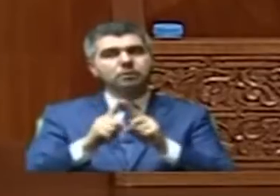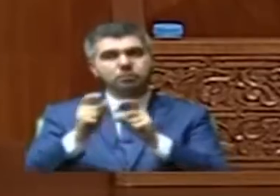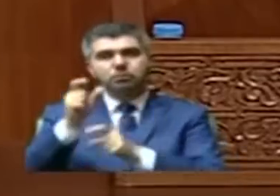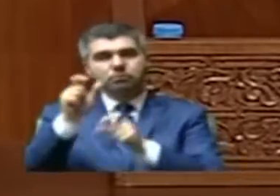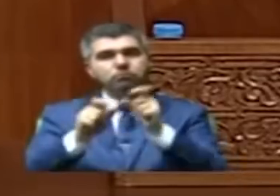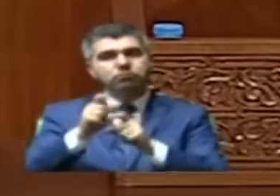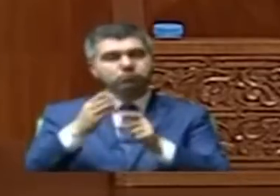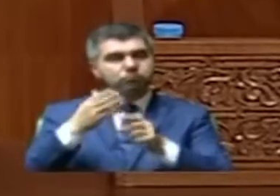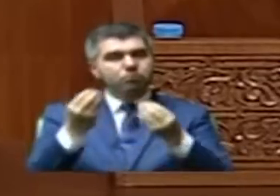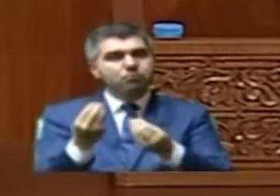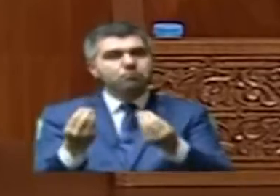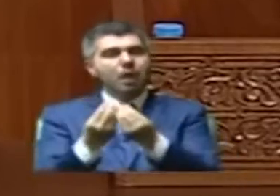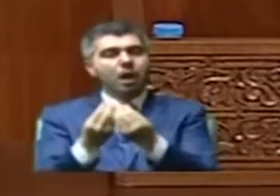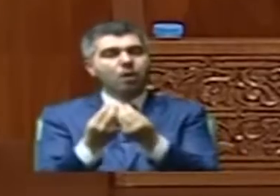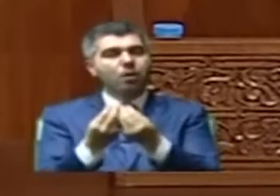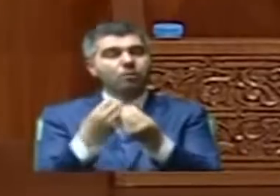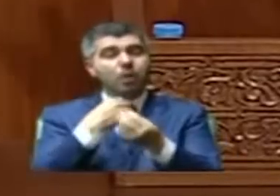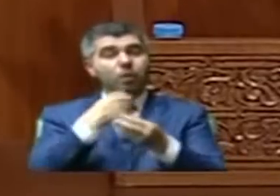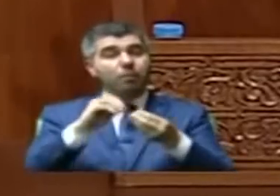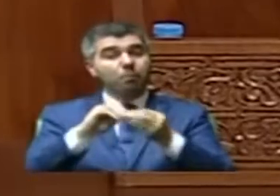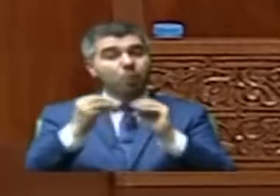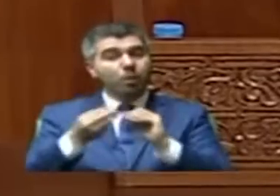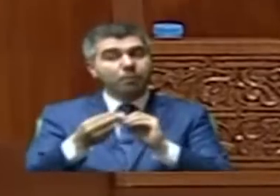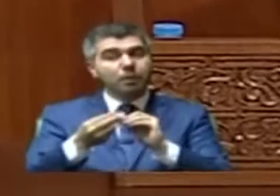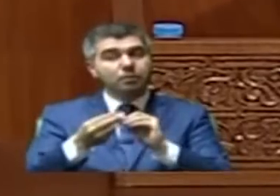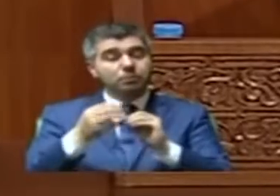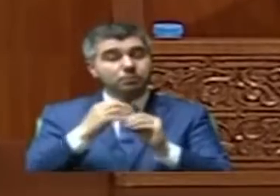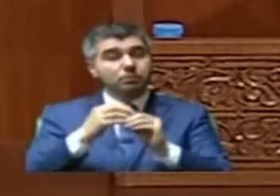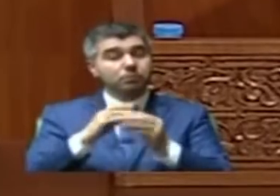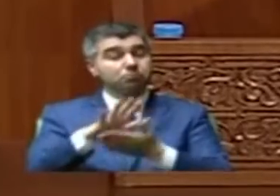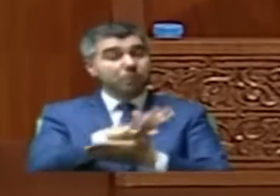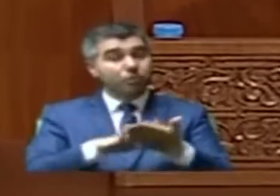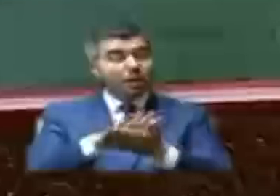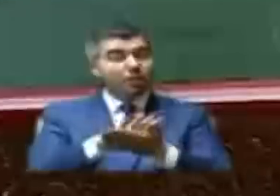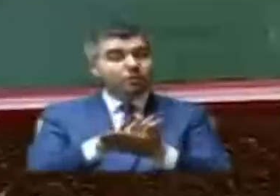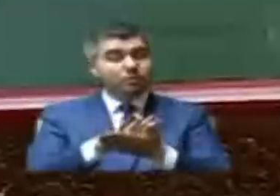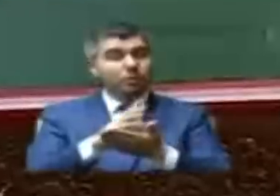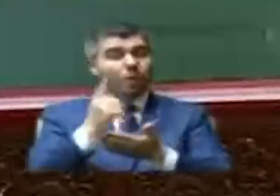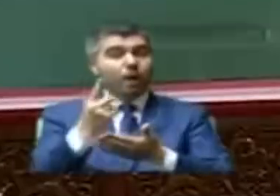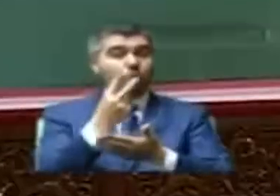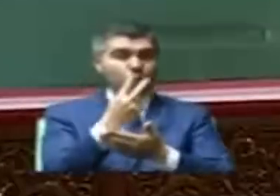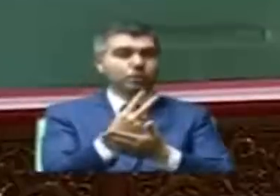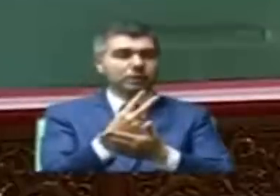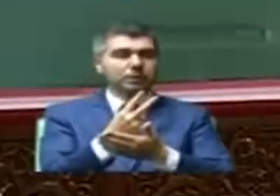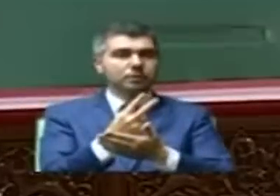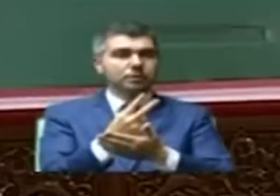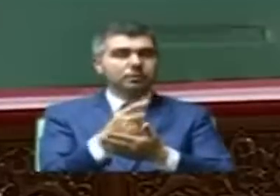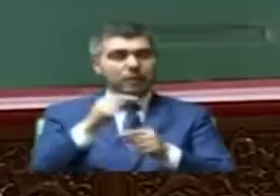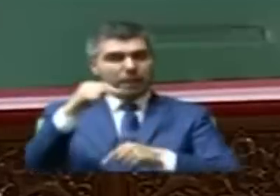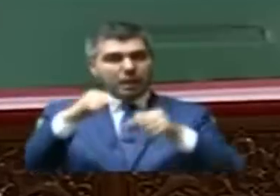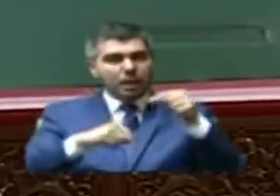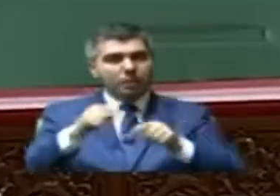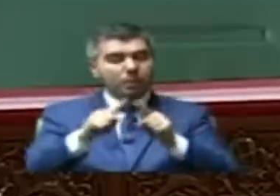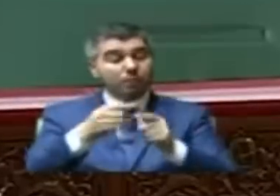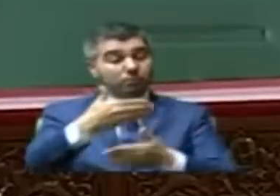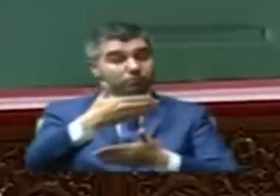كاينش مشكل باش نحلوا هذه الإشكال. ماشي كلام ولكن صحيح أنه 21 لا تزال قليلة، ولكن لأن الشروط